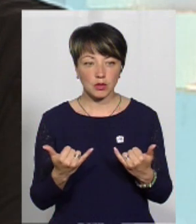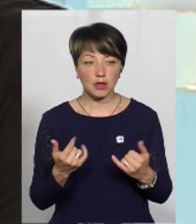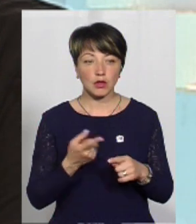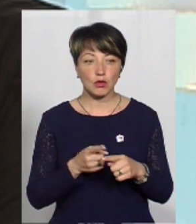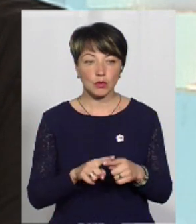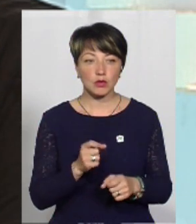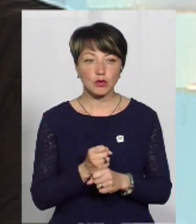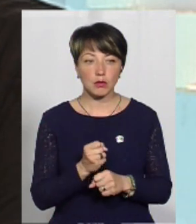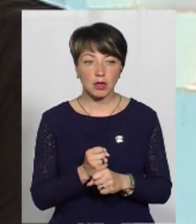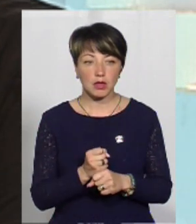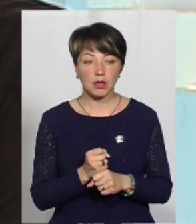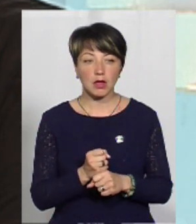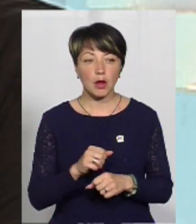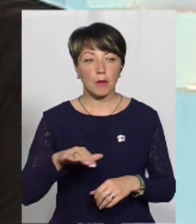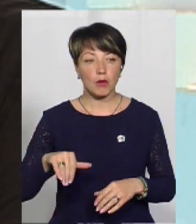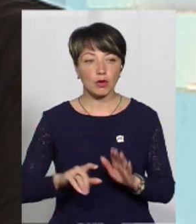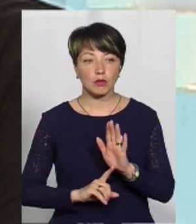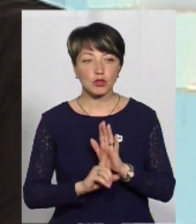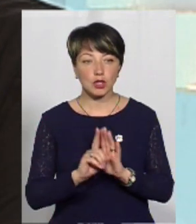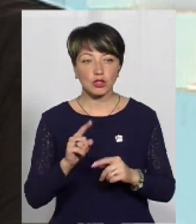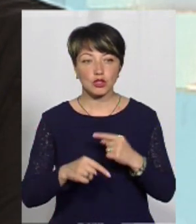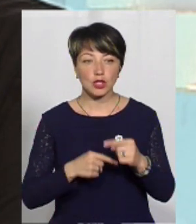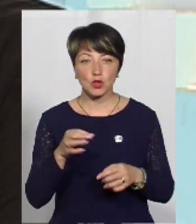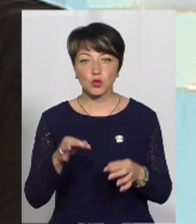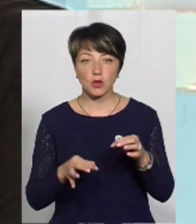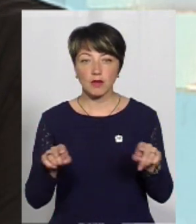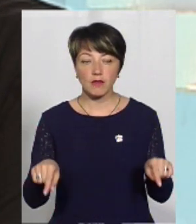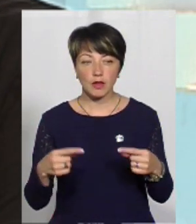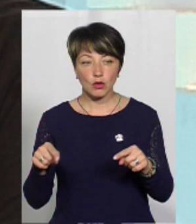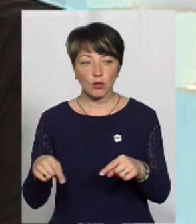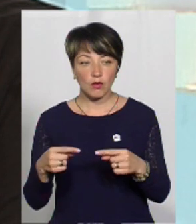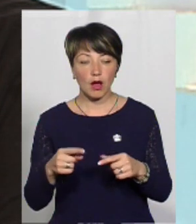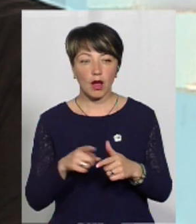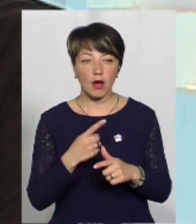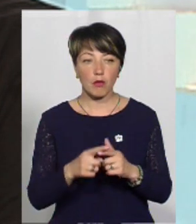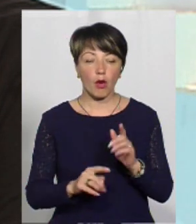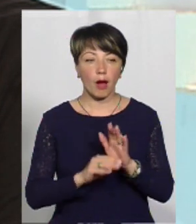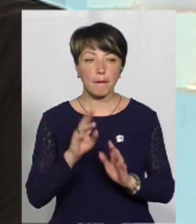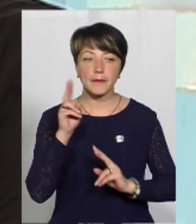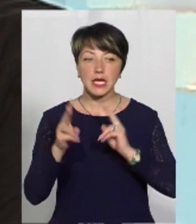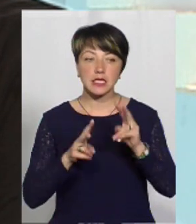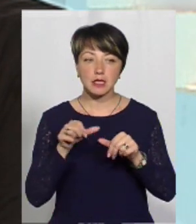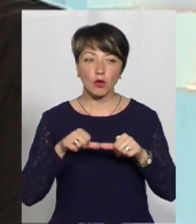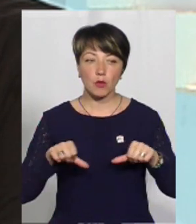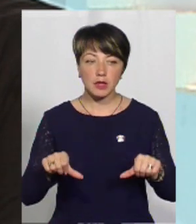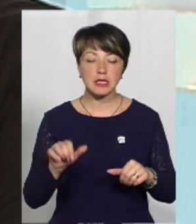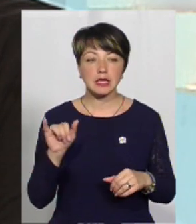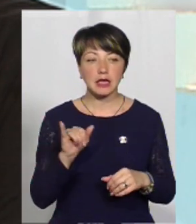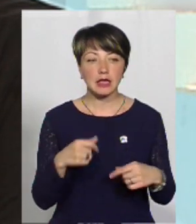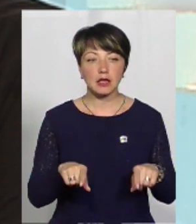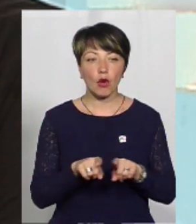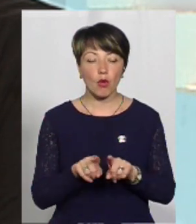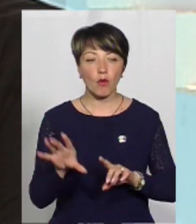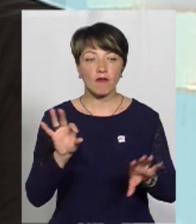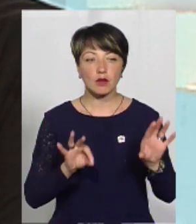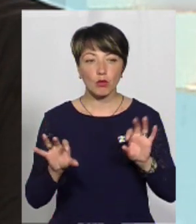так, то ми і зробили. Потім почалися через суди люди відновлюватися або через апеляційні комісії. І, скажімо так, такого